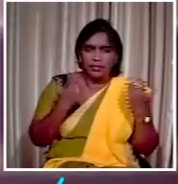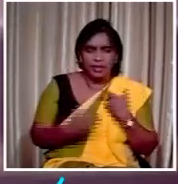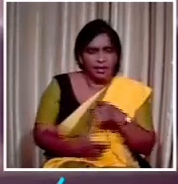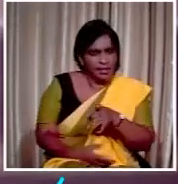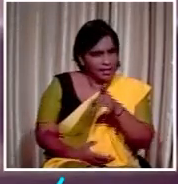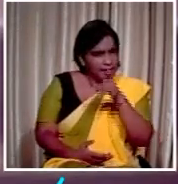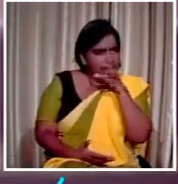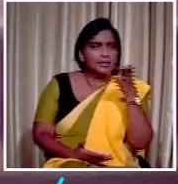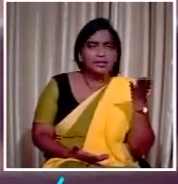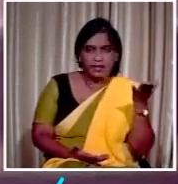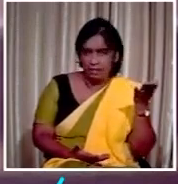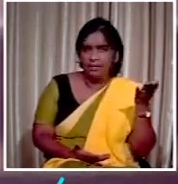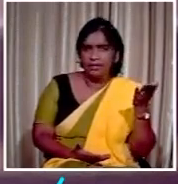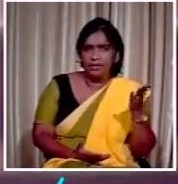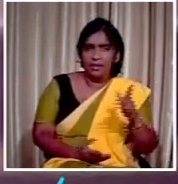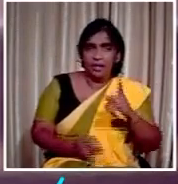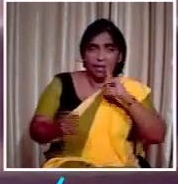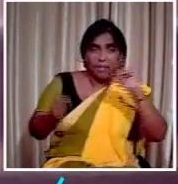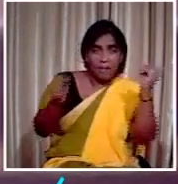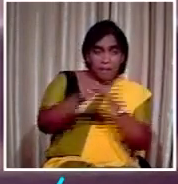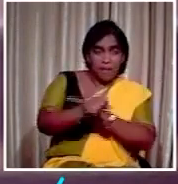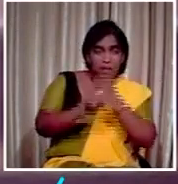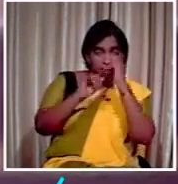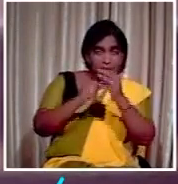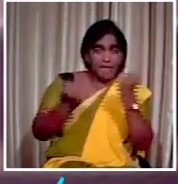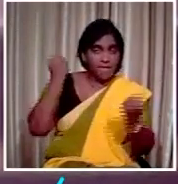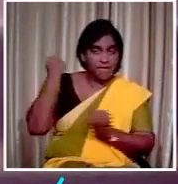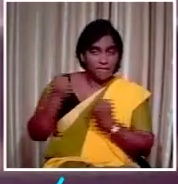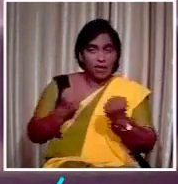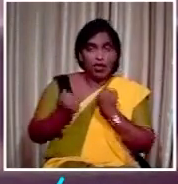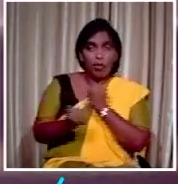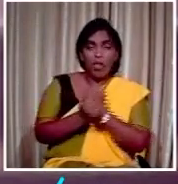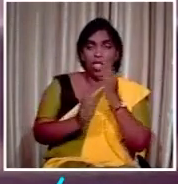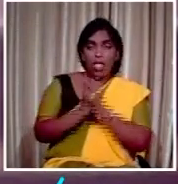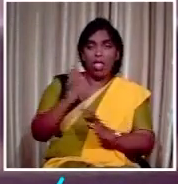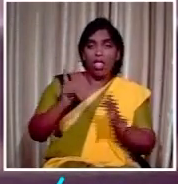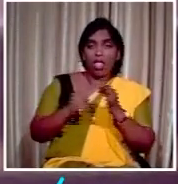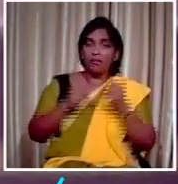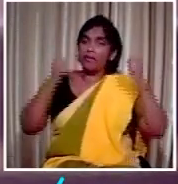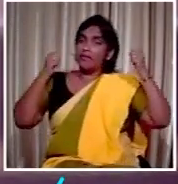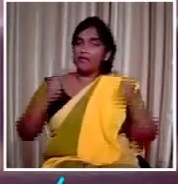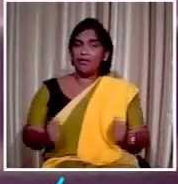मंदने मिनी मर प्लान कर वाहन पोलिस